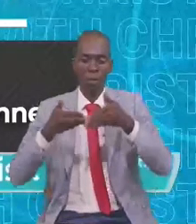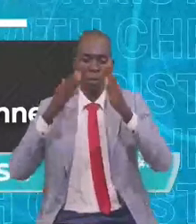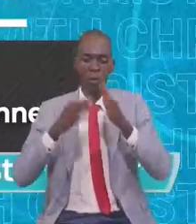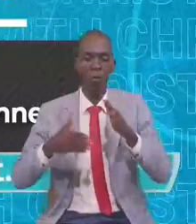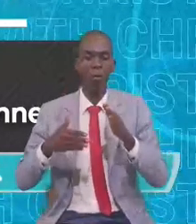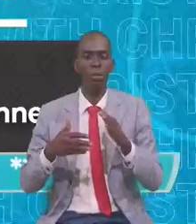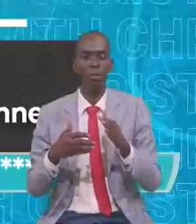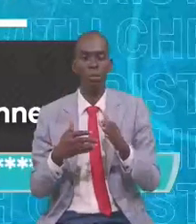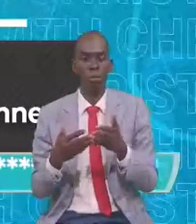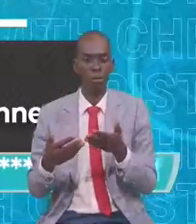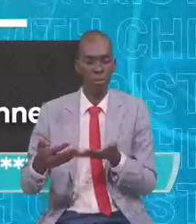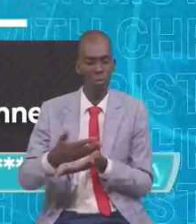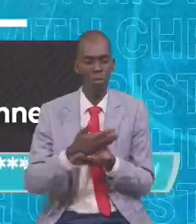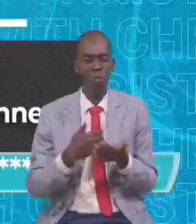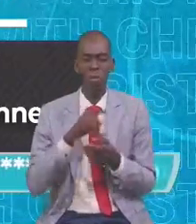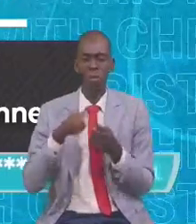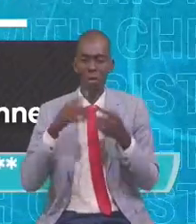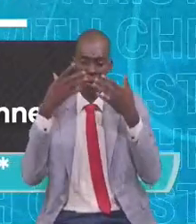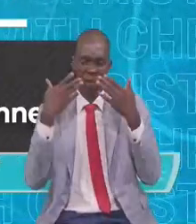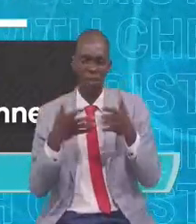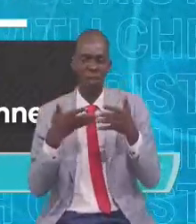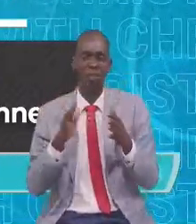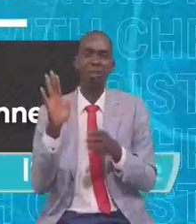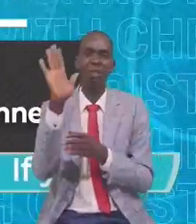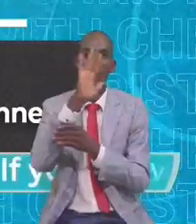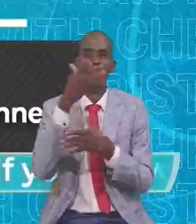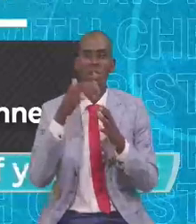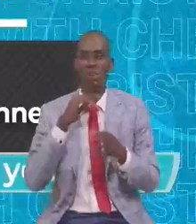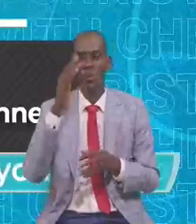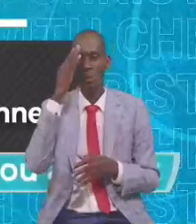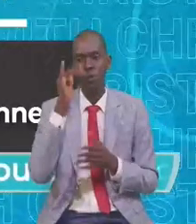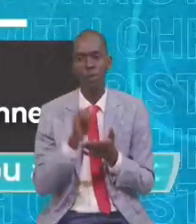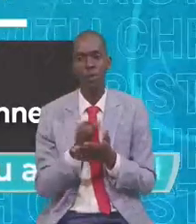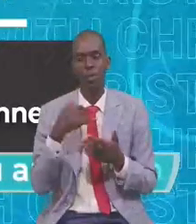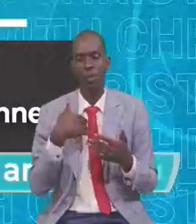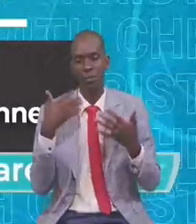Donc, là, qu'ils finissent, faisons-le rapidement, s'il vous plaît.